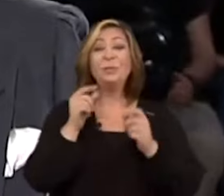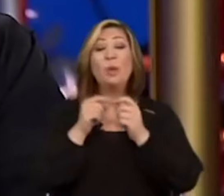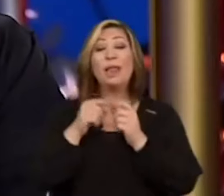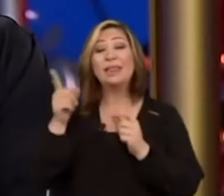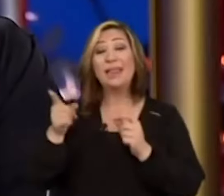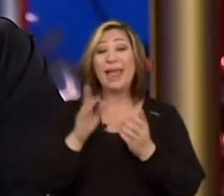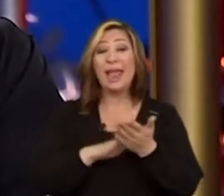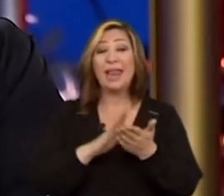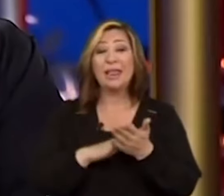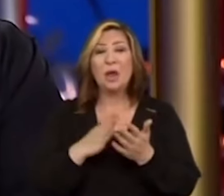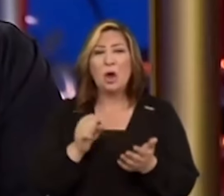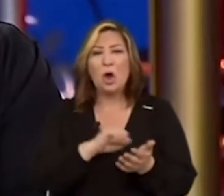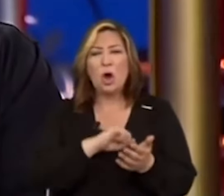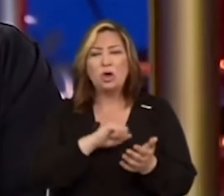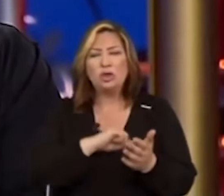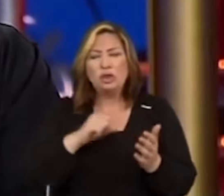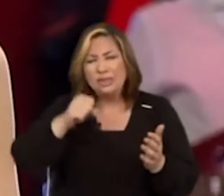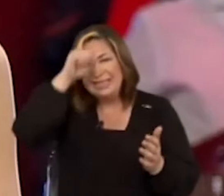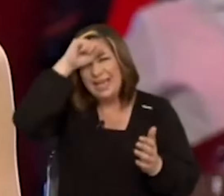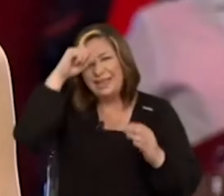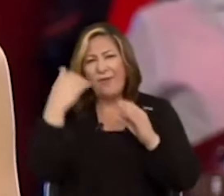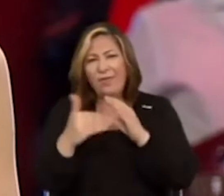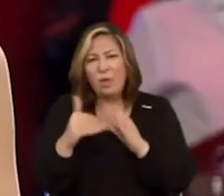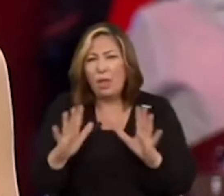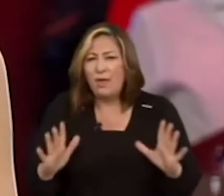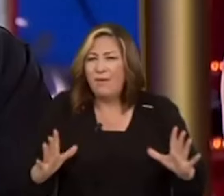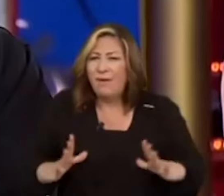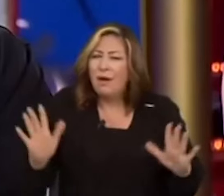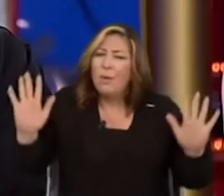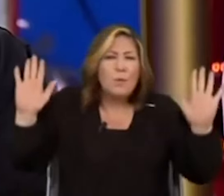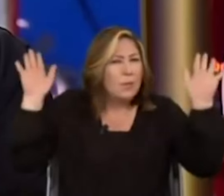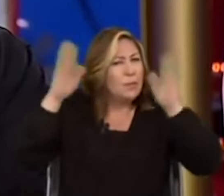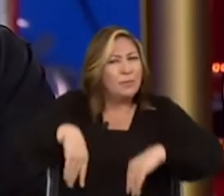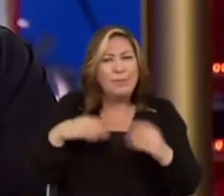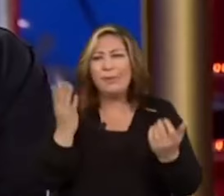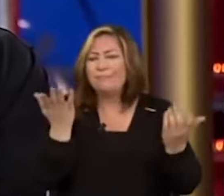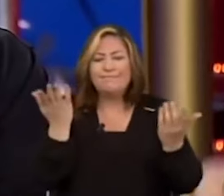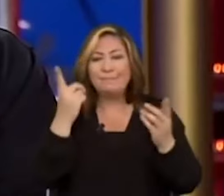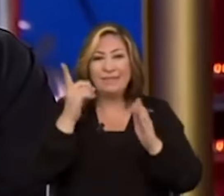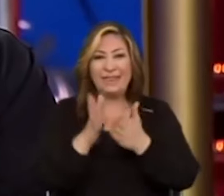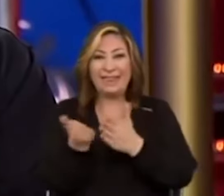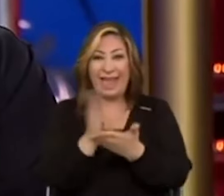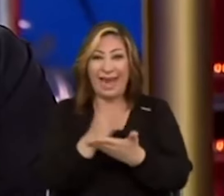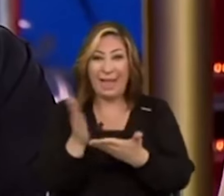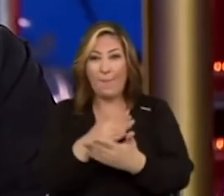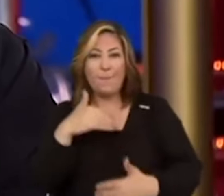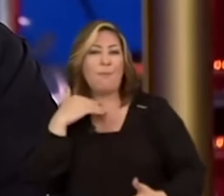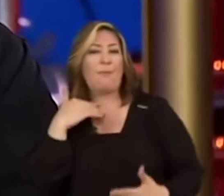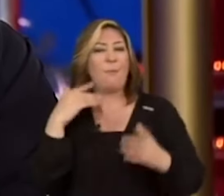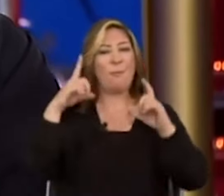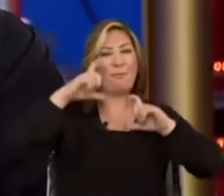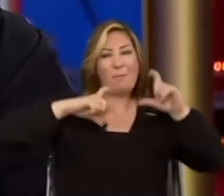Bülent Sertaş'ın elimde korkunç skandal görüntüleri var. Öyle mi? Hemen bakalım. Evet. Bir dergiye verdiği pozları